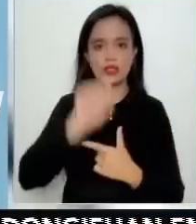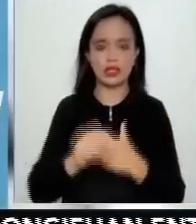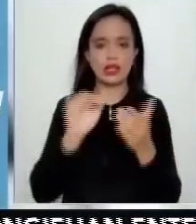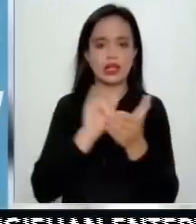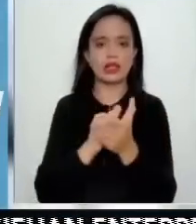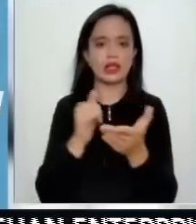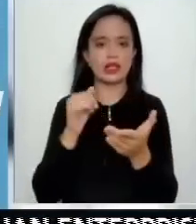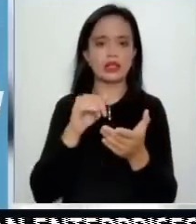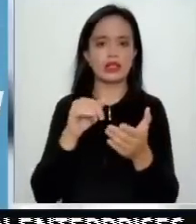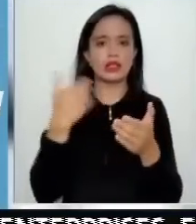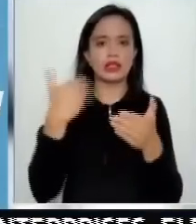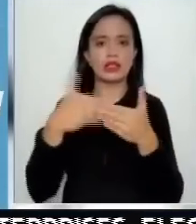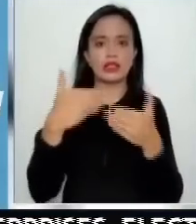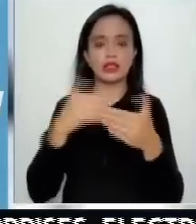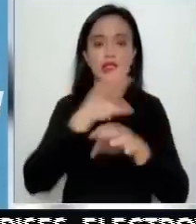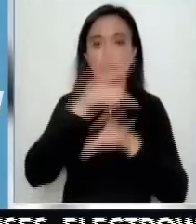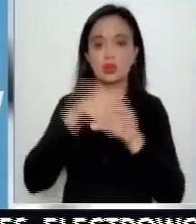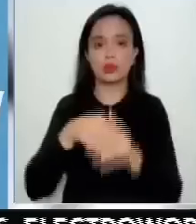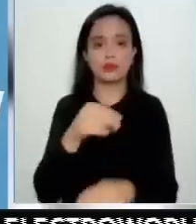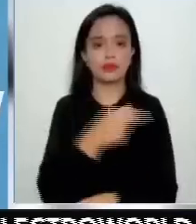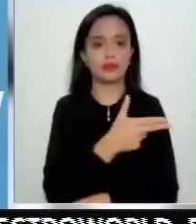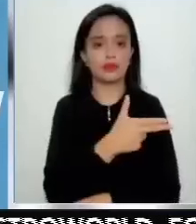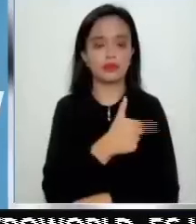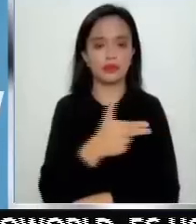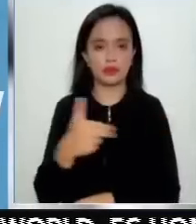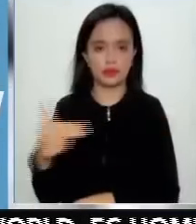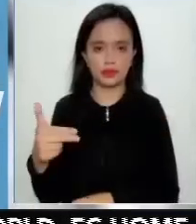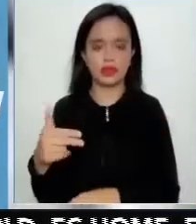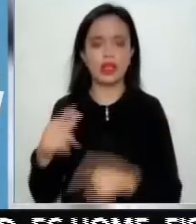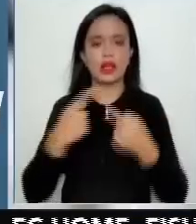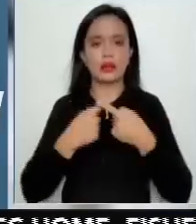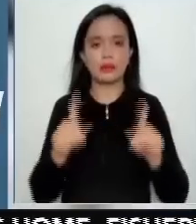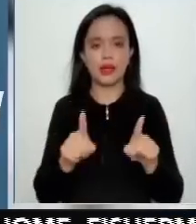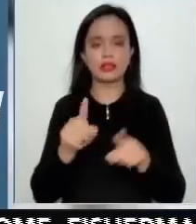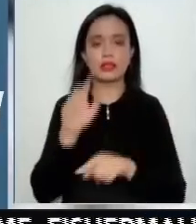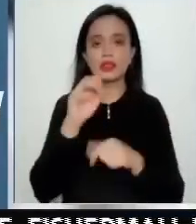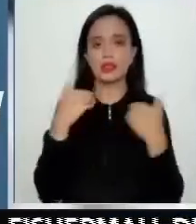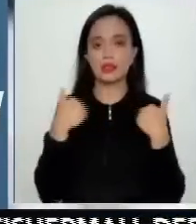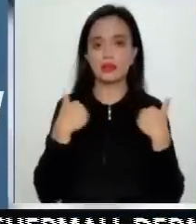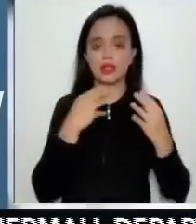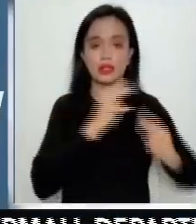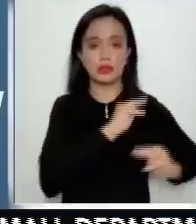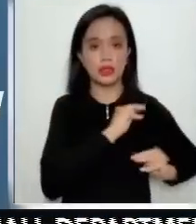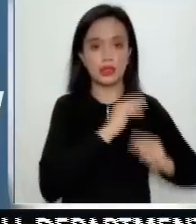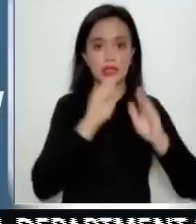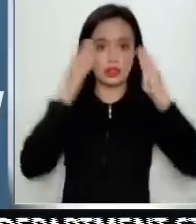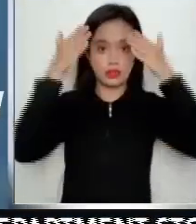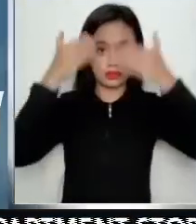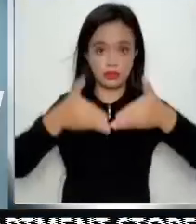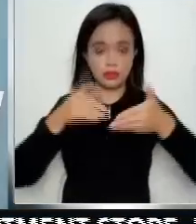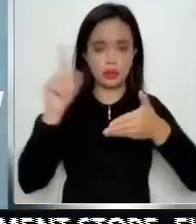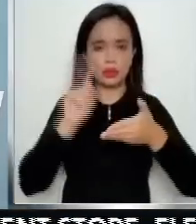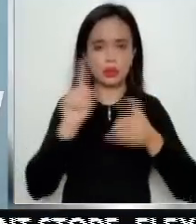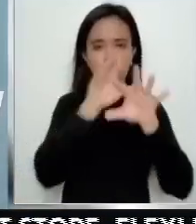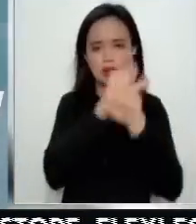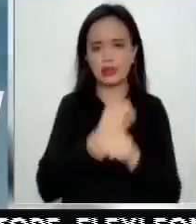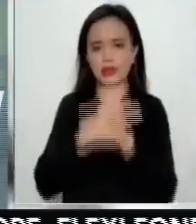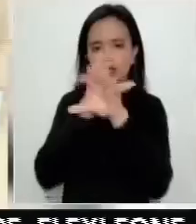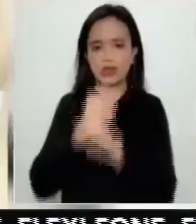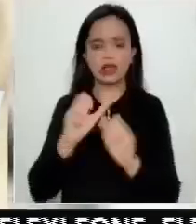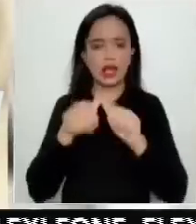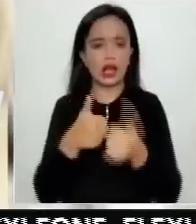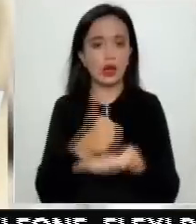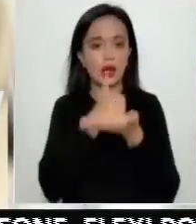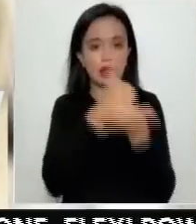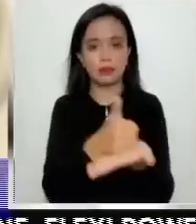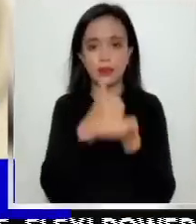Indonesia. Wala raw combat operations pero tututok daw ang military exercises sa pagtugon sa non-traditional threats at pagresponde sa mga kalamidad.